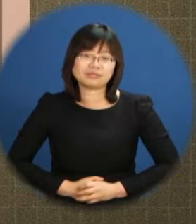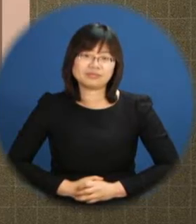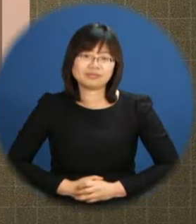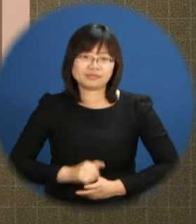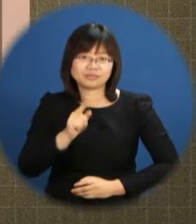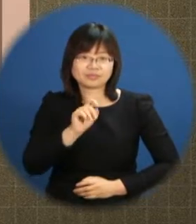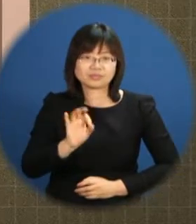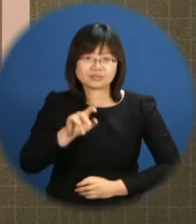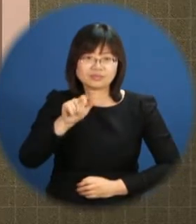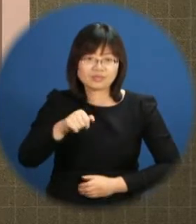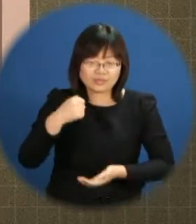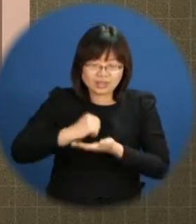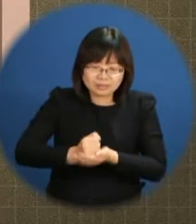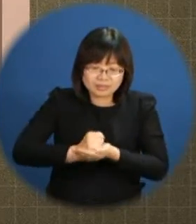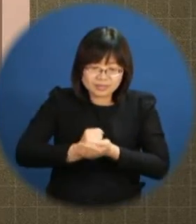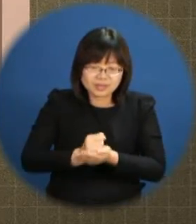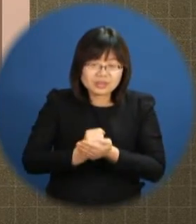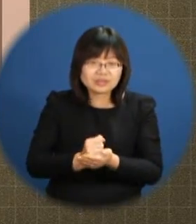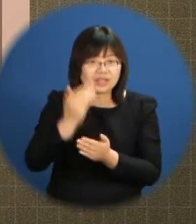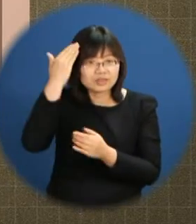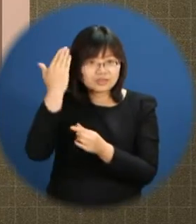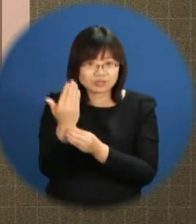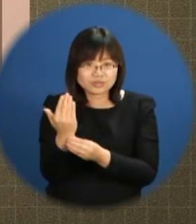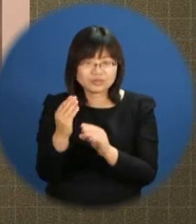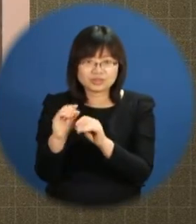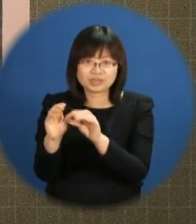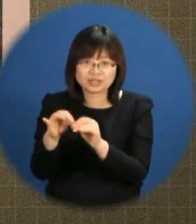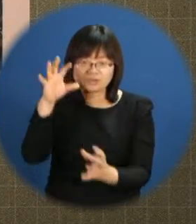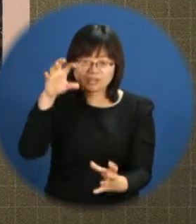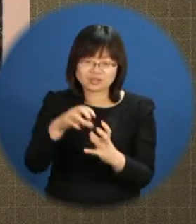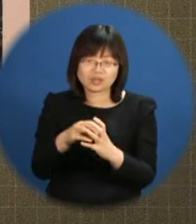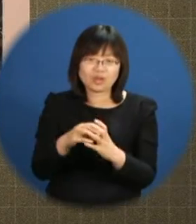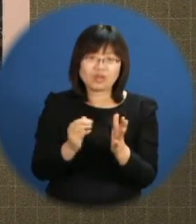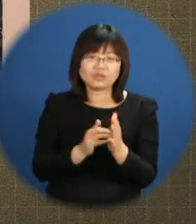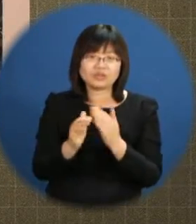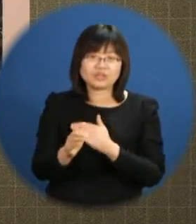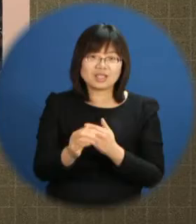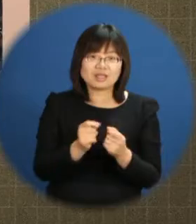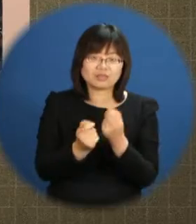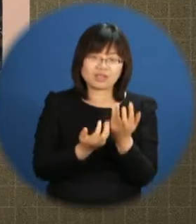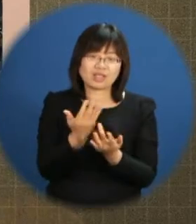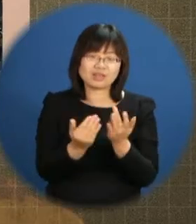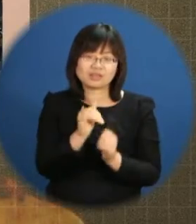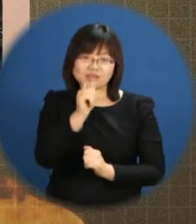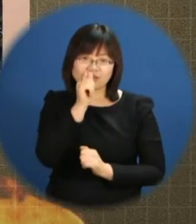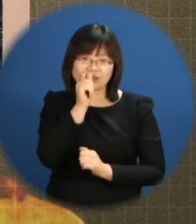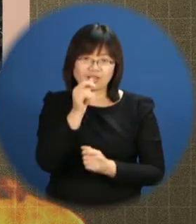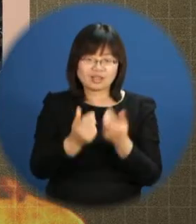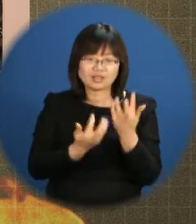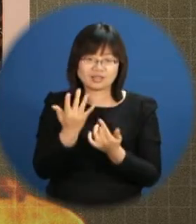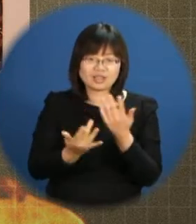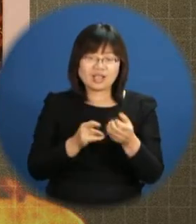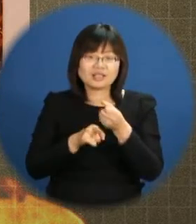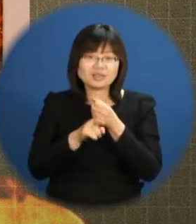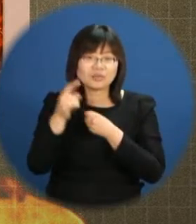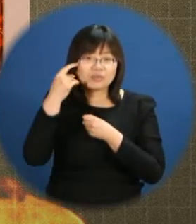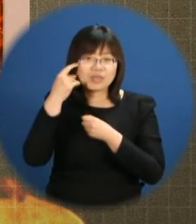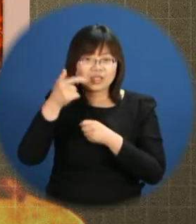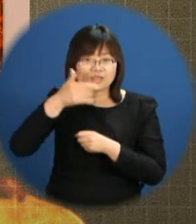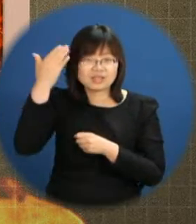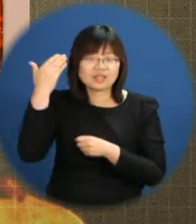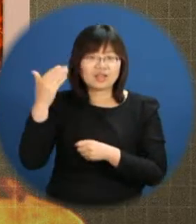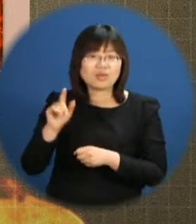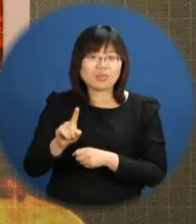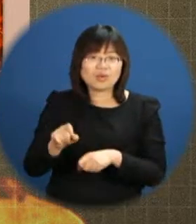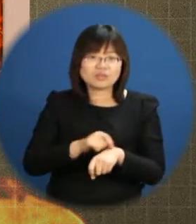방석을 빻아 같고 이제 숯가루 란 섞습니다 서 거 같고 이제 가열을 합니다 카 혀를 한 이유는 옛날에